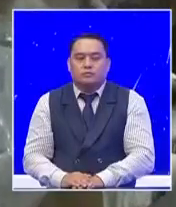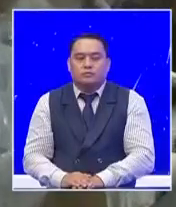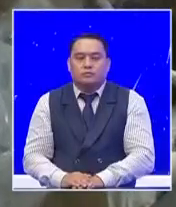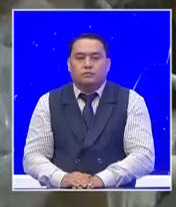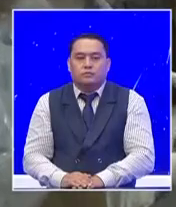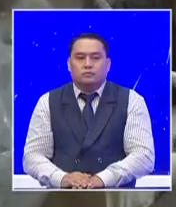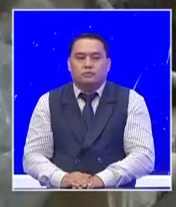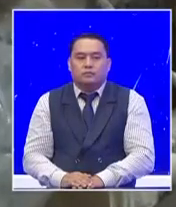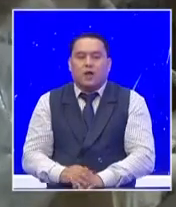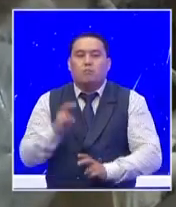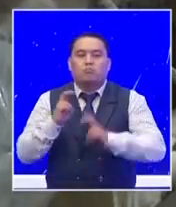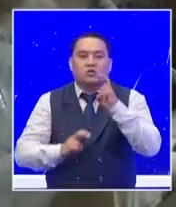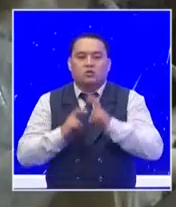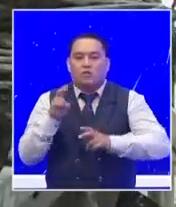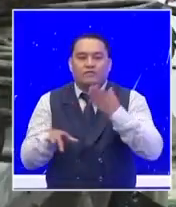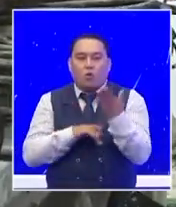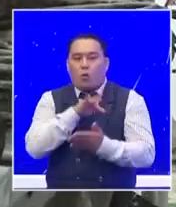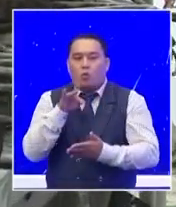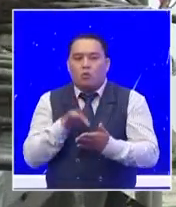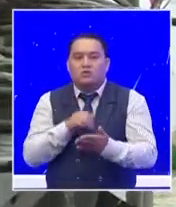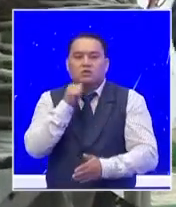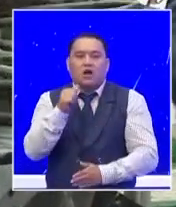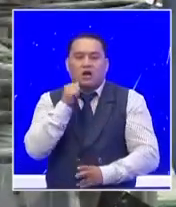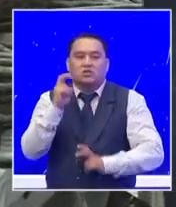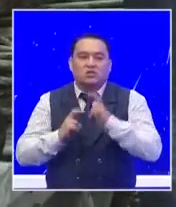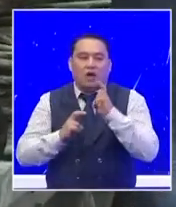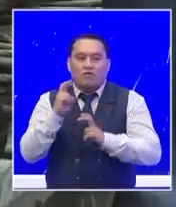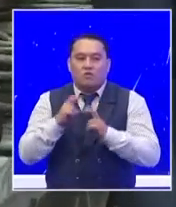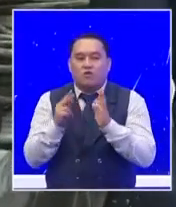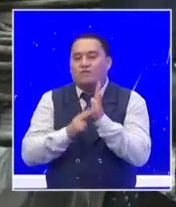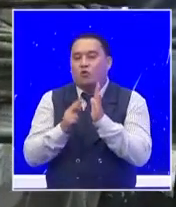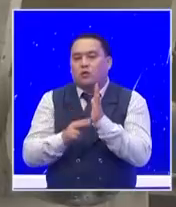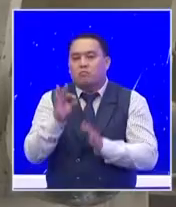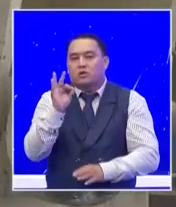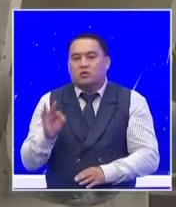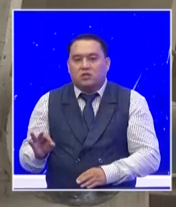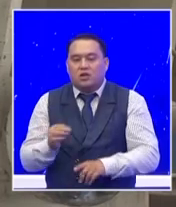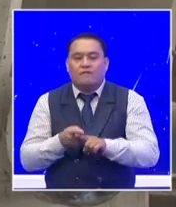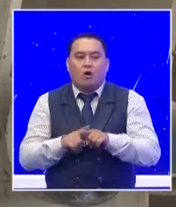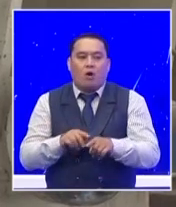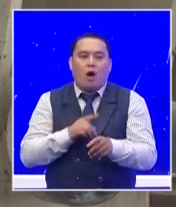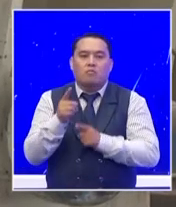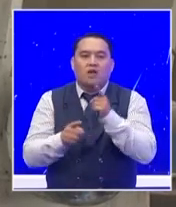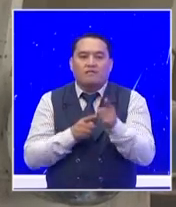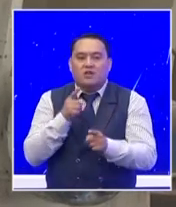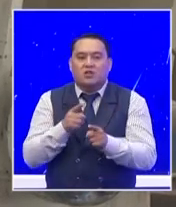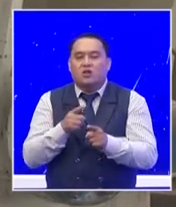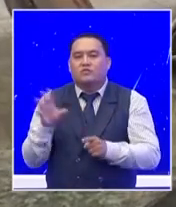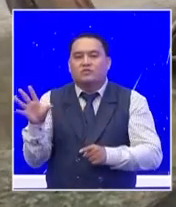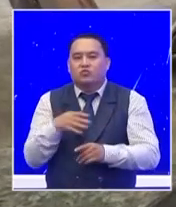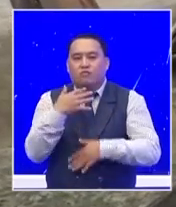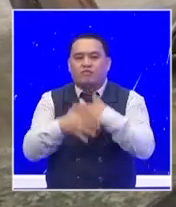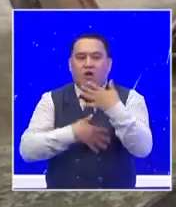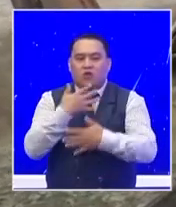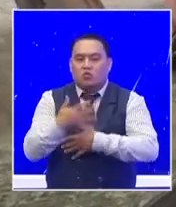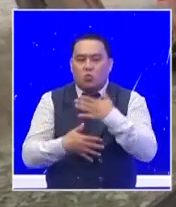Одним из градообразующих предприятий района является сахарный завод. Здесь на 80% обновили производство. От свеклоперерабатывающего до